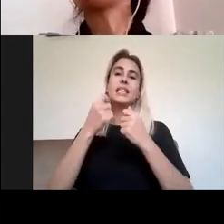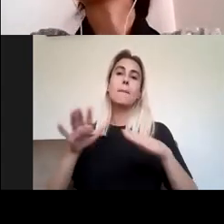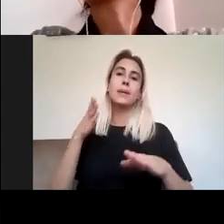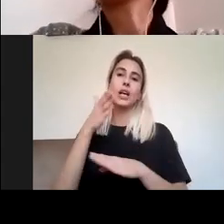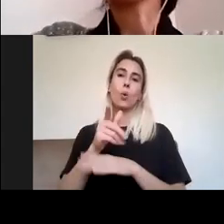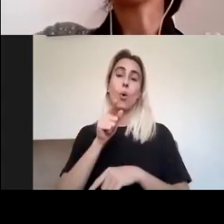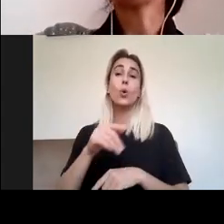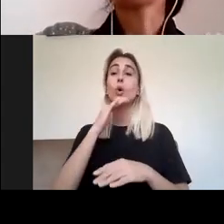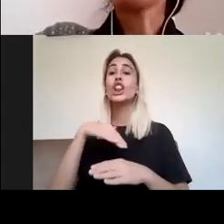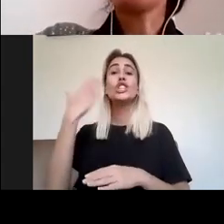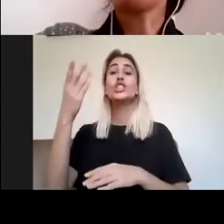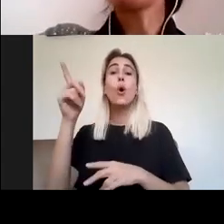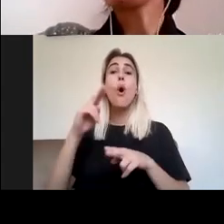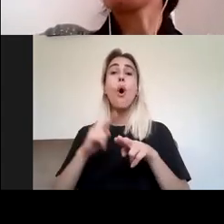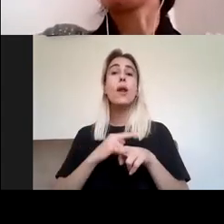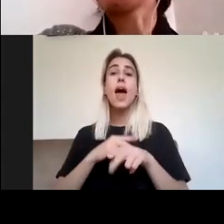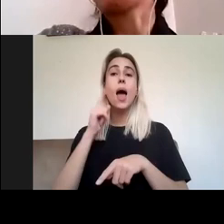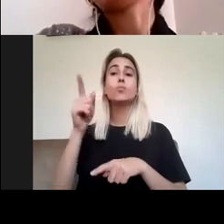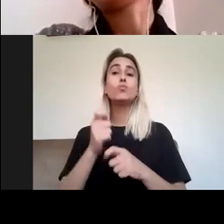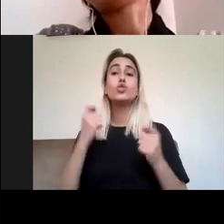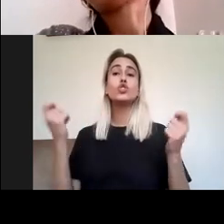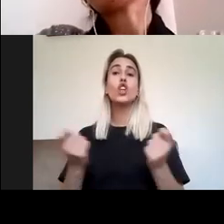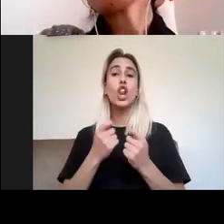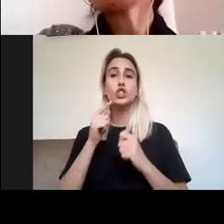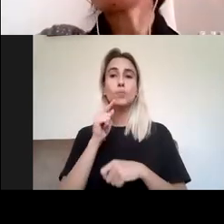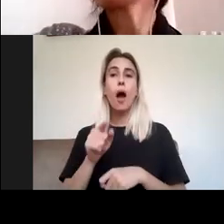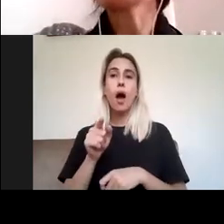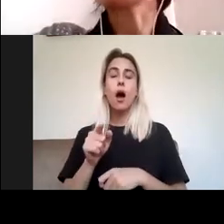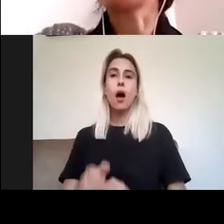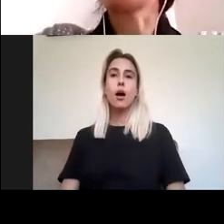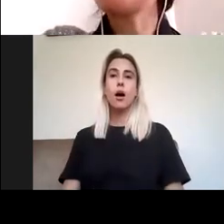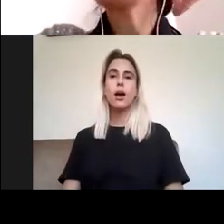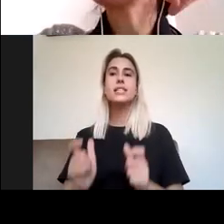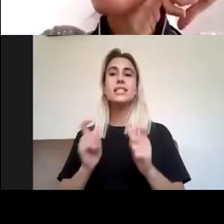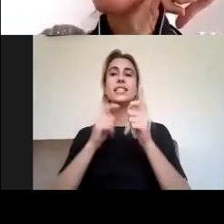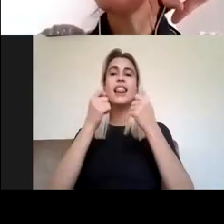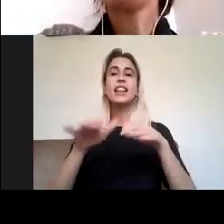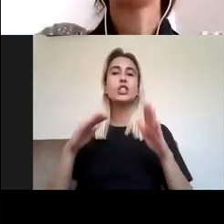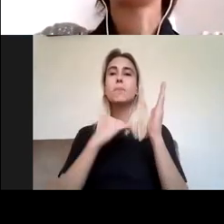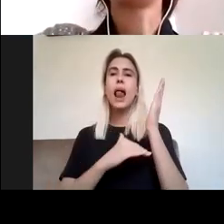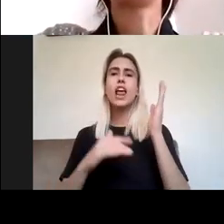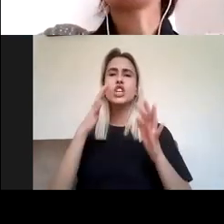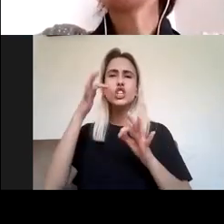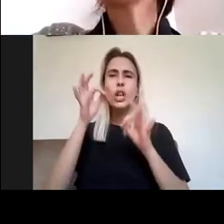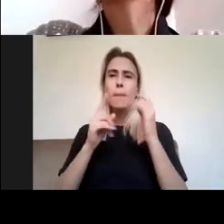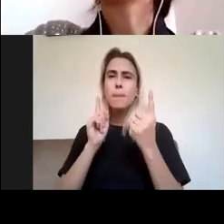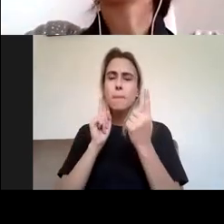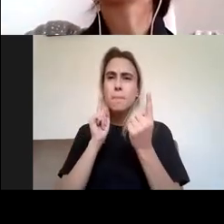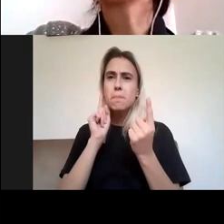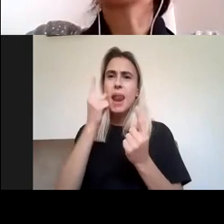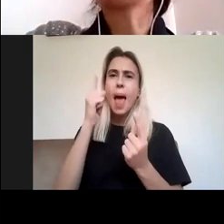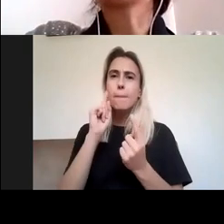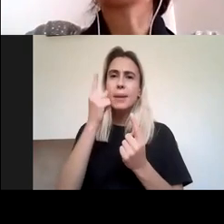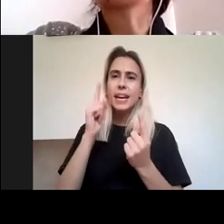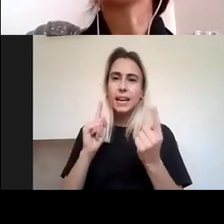tabii yurt dışı örnekleri bu çalışmada yani strateji belgesinde birebir incelenip birebir